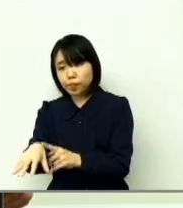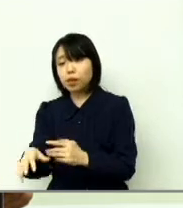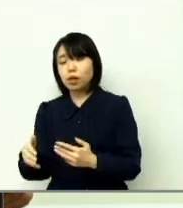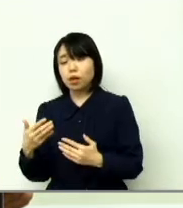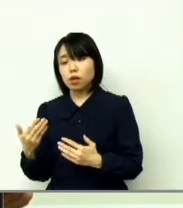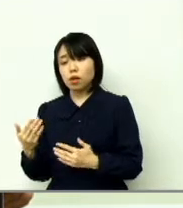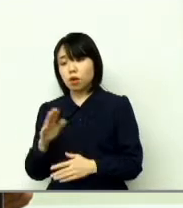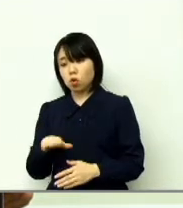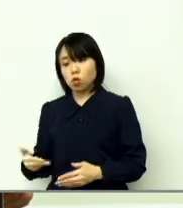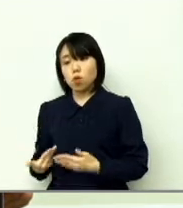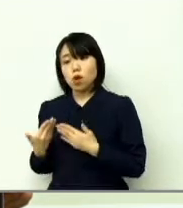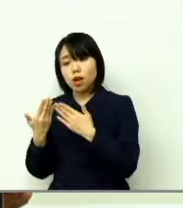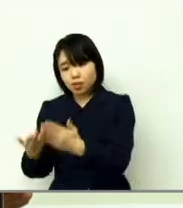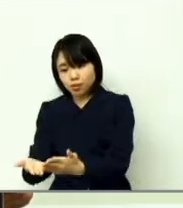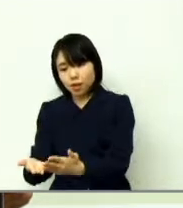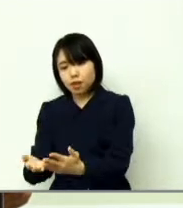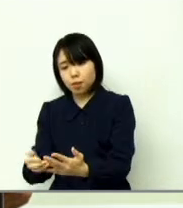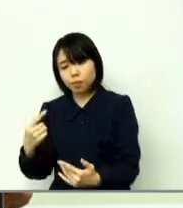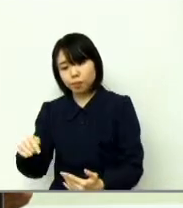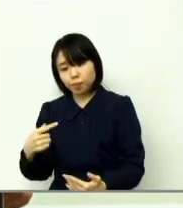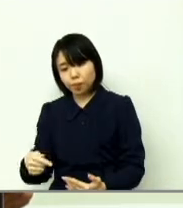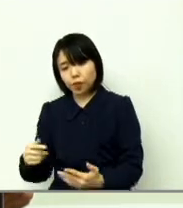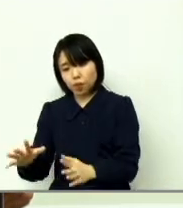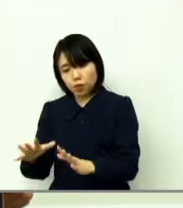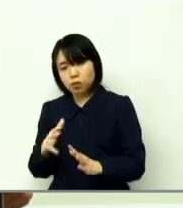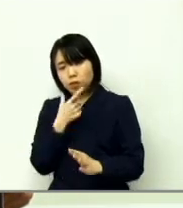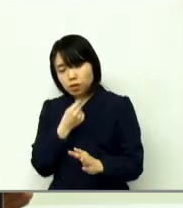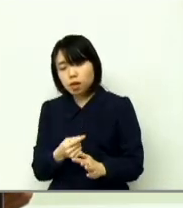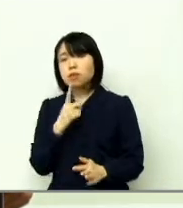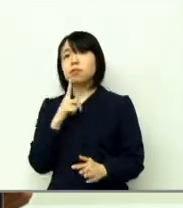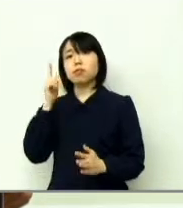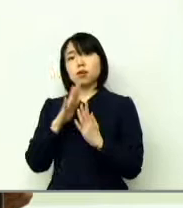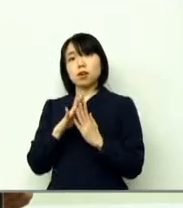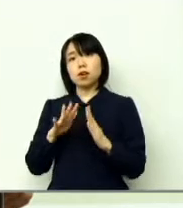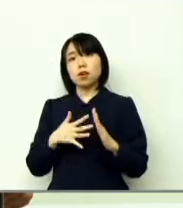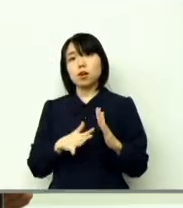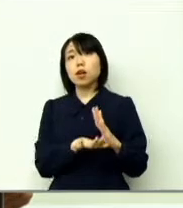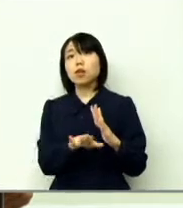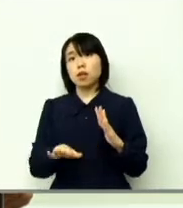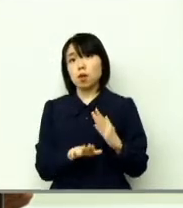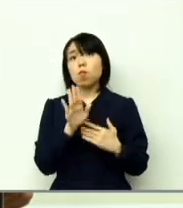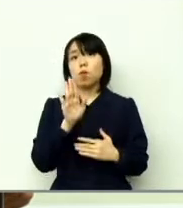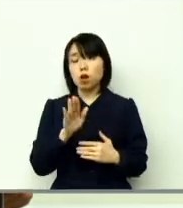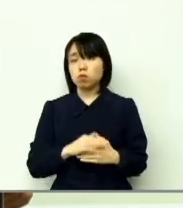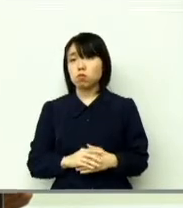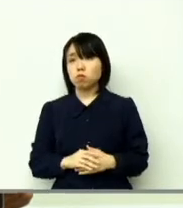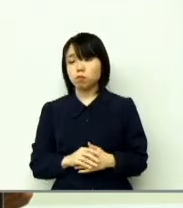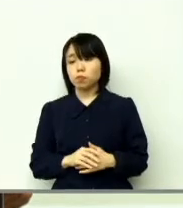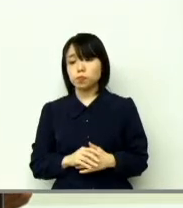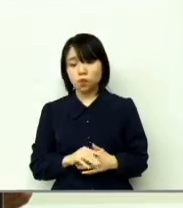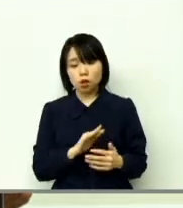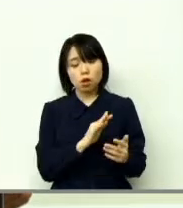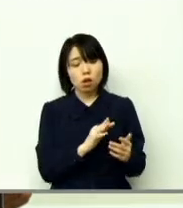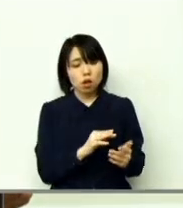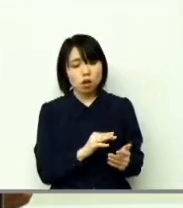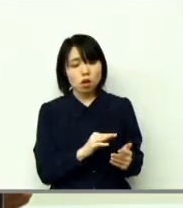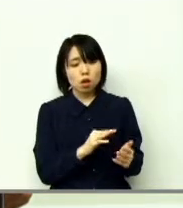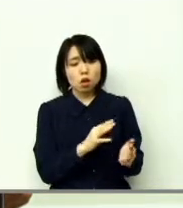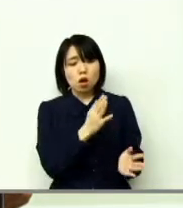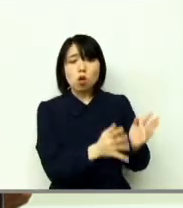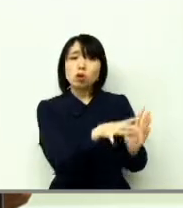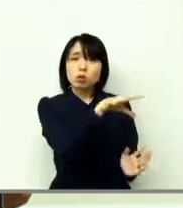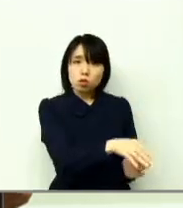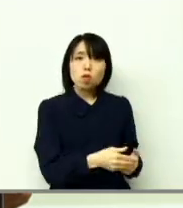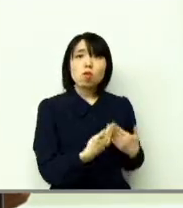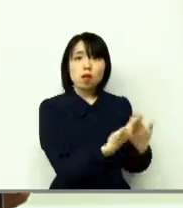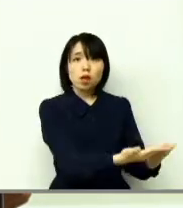を受けさせたいというふうに考えているご家庭もあるし、あるいは保育所に預けたいけれども、もう少し明確な